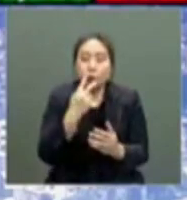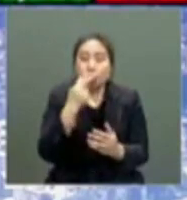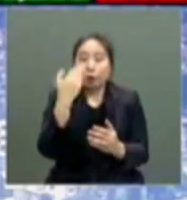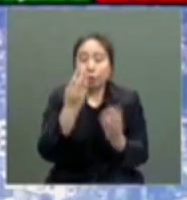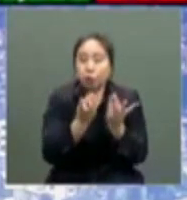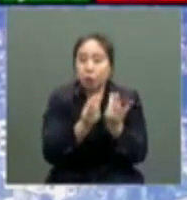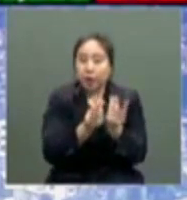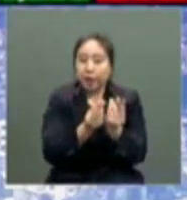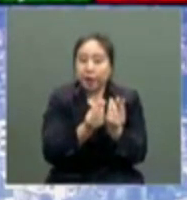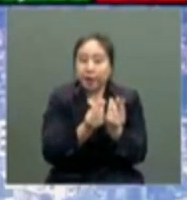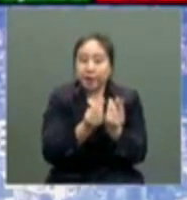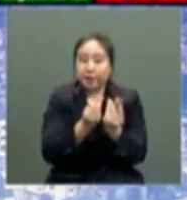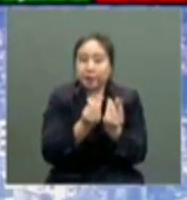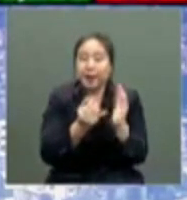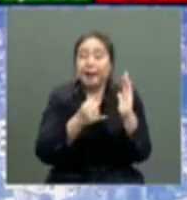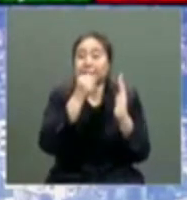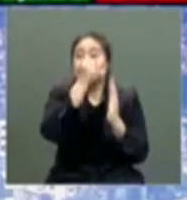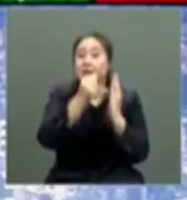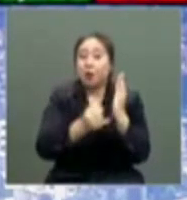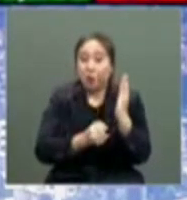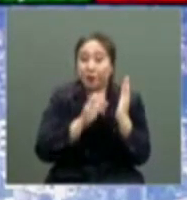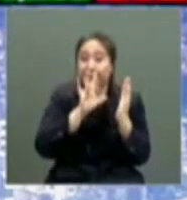โมงครึ่งนะครับประชาก็ตั้งคำถามไปแล้วผมก็ได้มาเนี่ยฮะเอ่อตอนแรกว่าเด่นนะตัวเล็กก็ครับ72